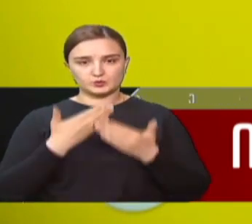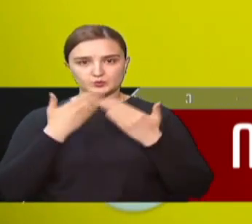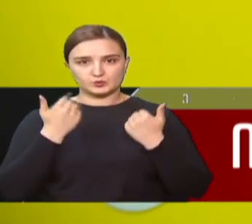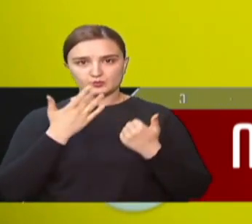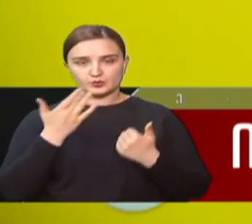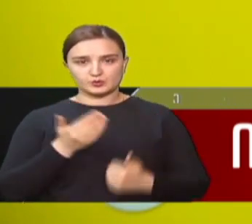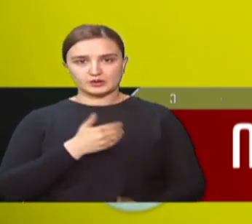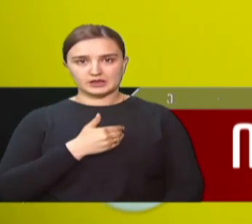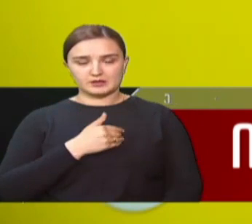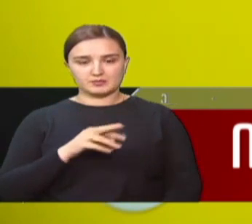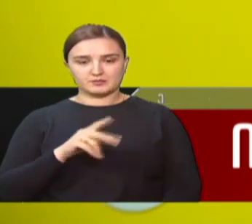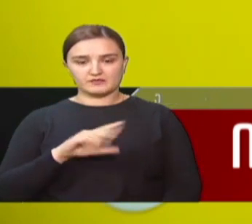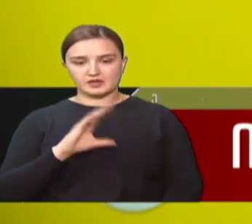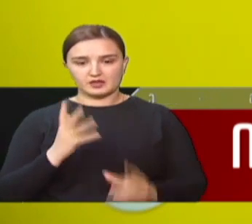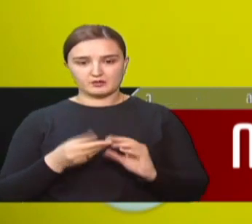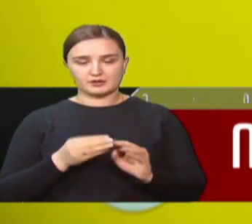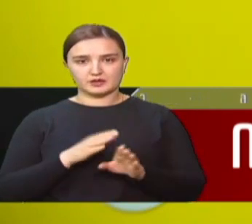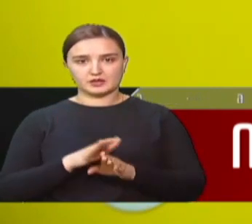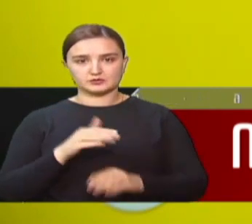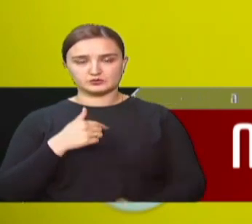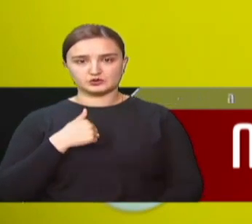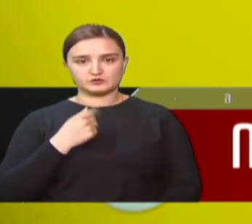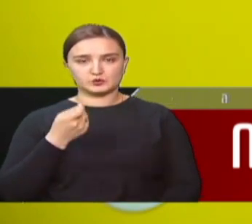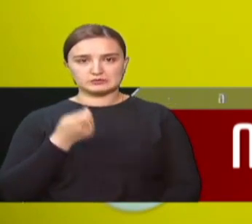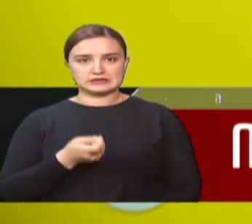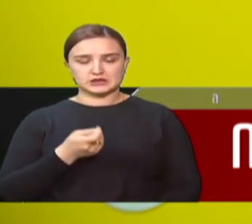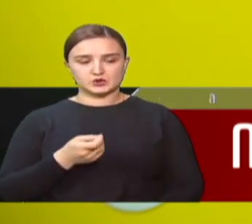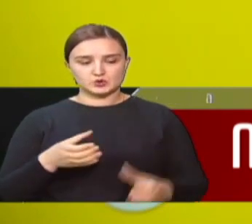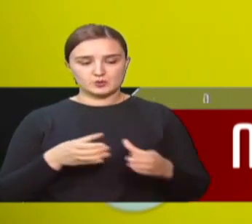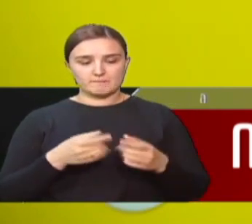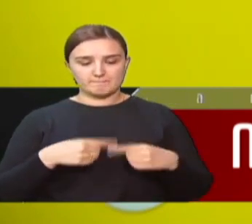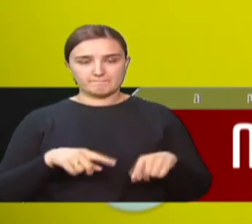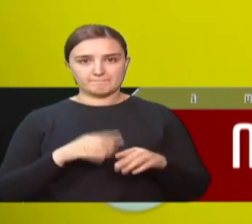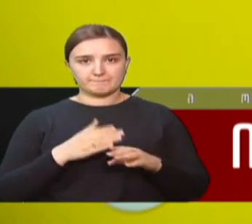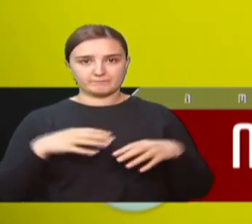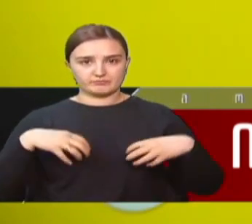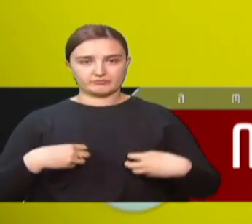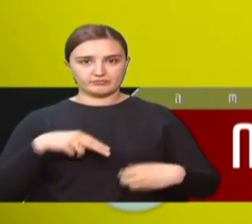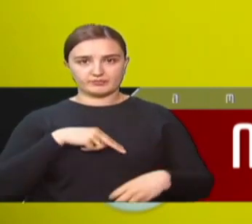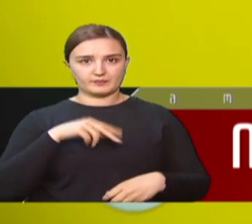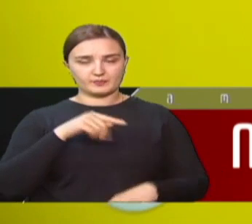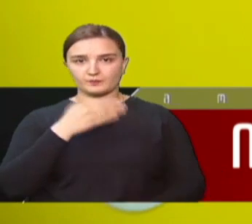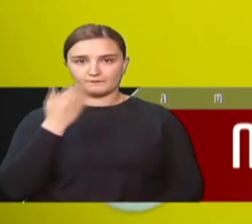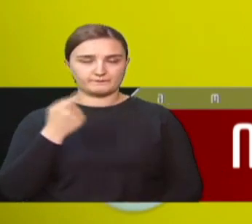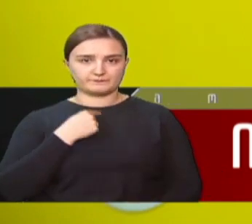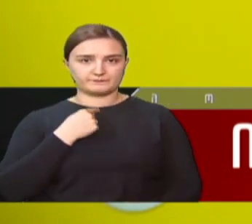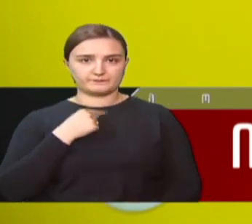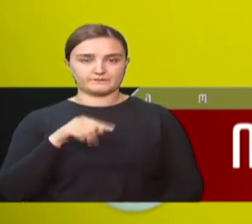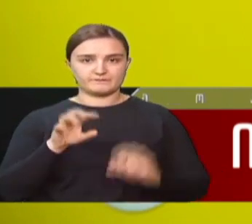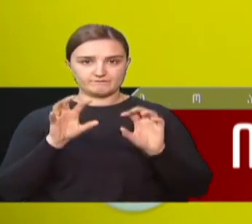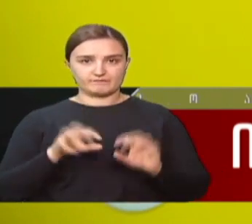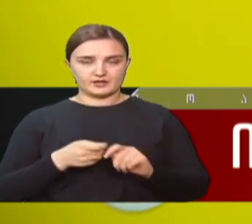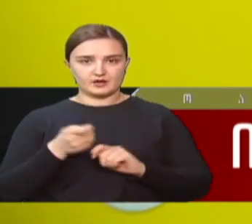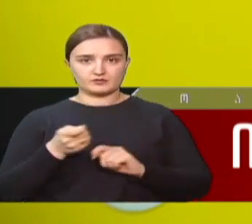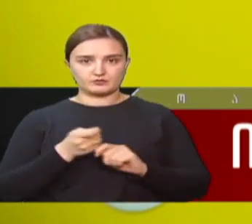პოლიტიკური ნება, რომ ეს ყველაფერი აღსრულდეს, ჩვენ უმცირესობაში იმიტომ ვართ სამწუხაროდ პარლამენტში, რომ არ გვაქვს ხმები, რომ ის კანონები